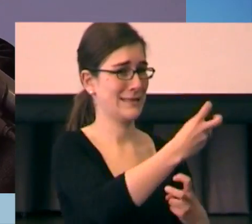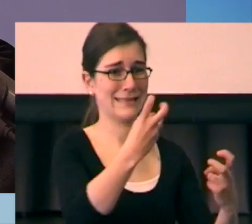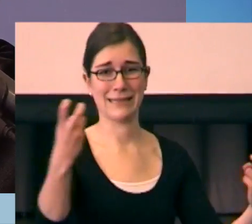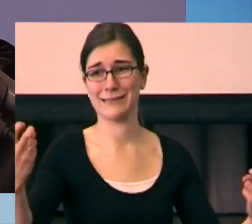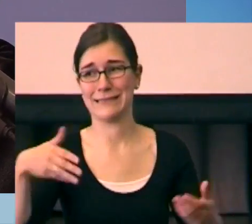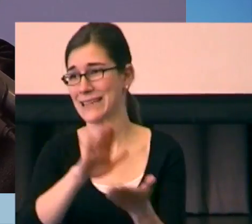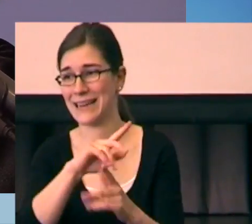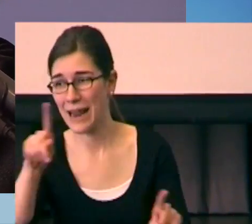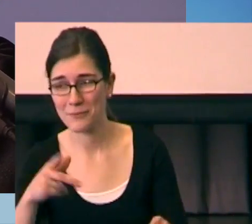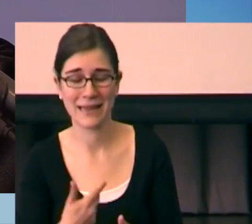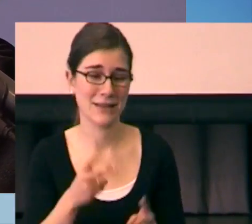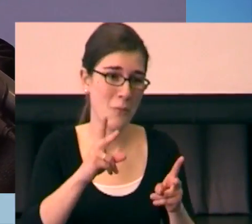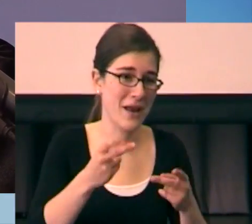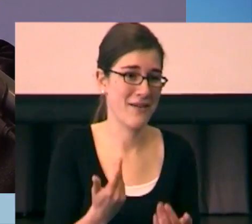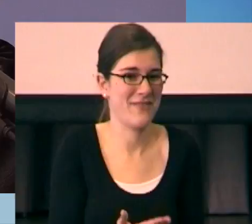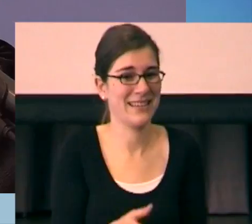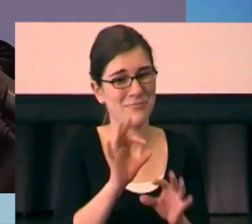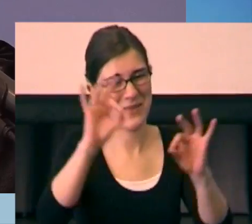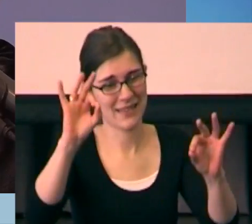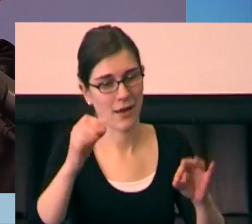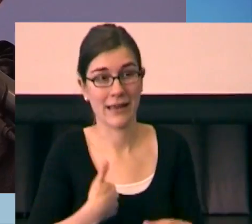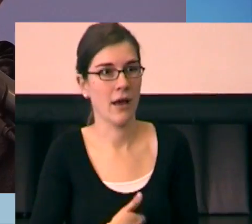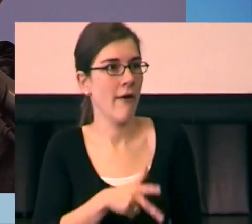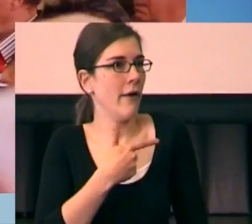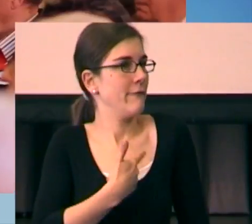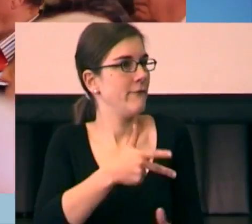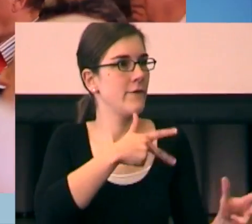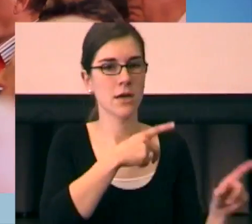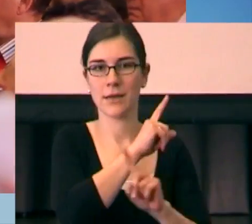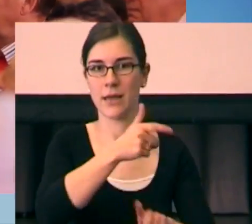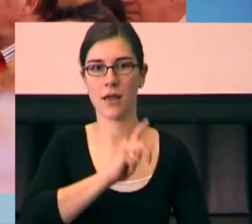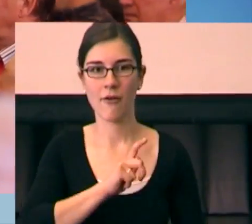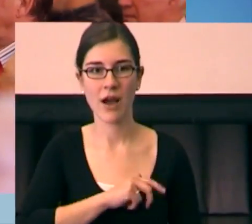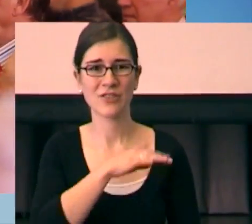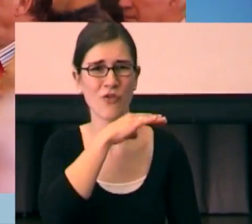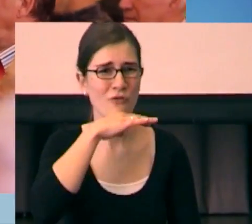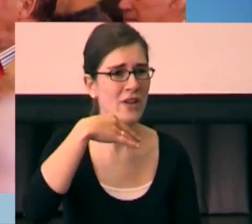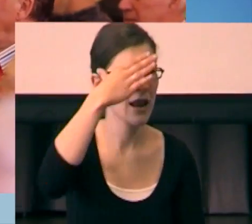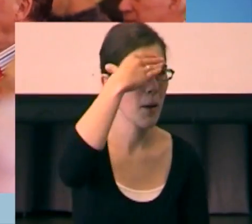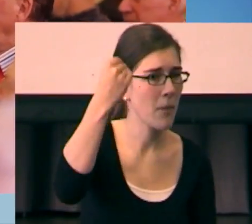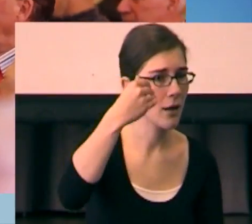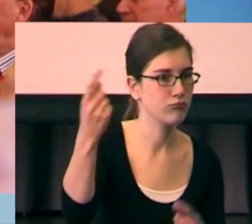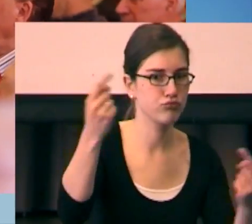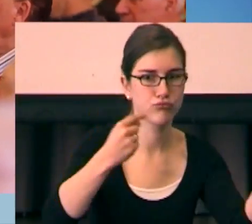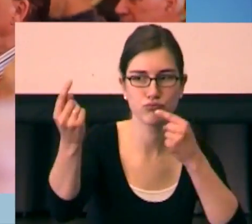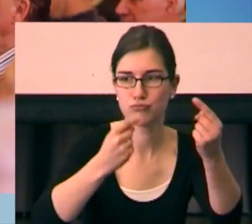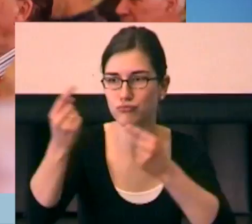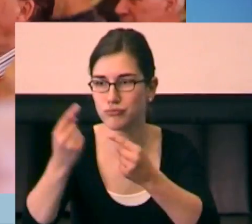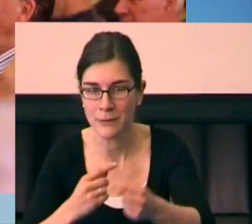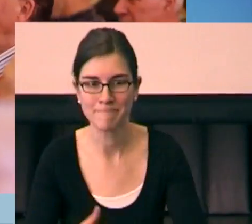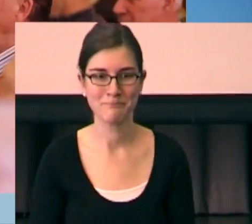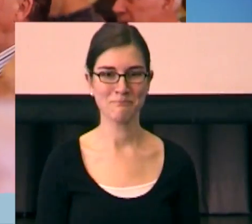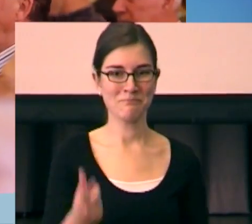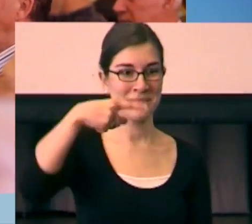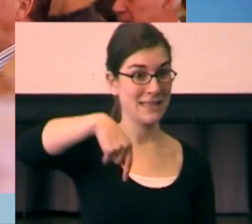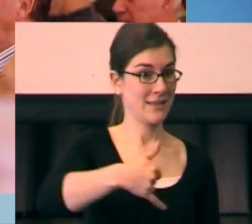sonst vielleicht tun. Ich habe wirklich nicht damit gerechnet, dass so viele Männer heute kommen. In diesem